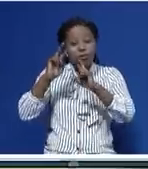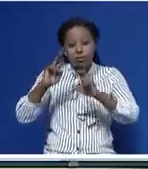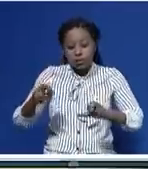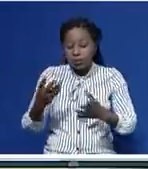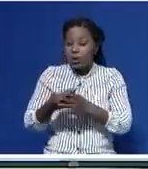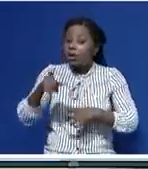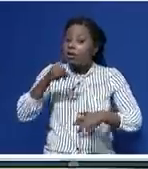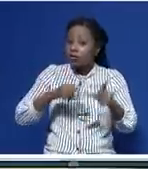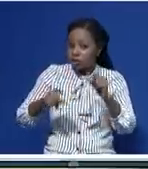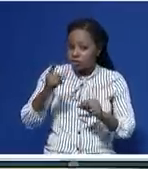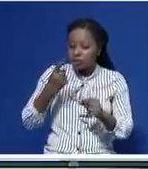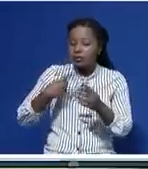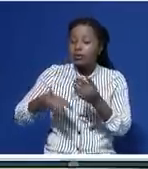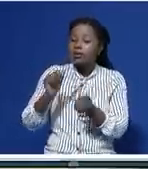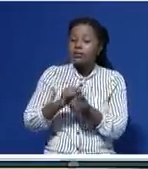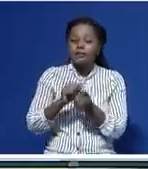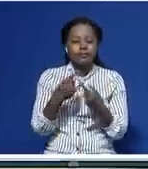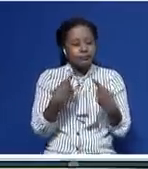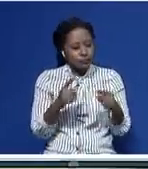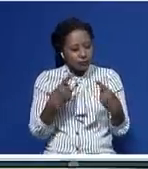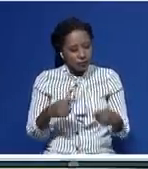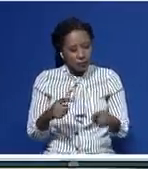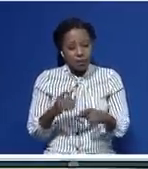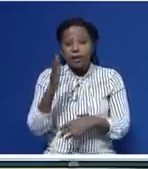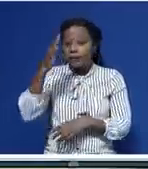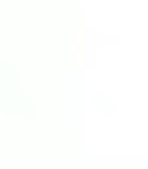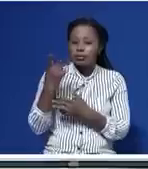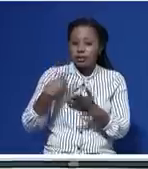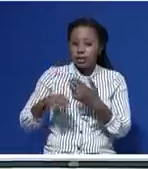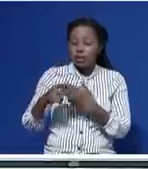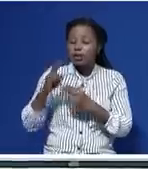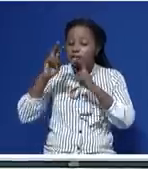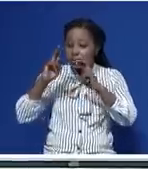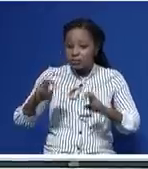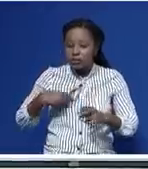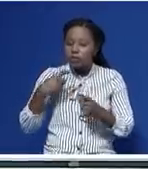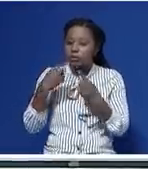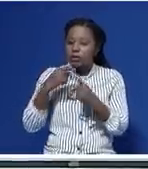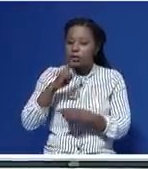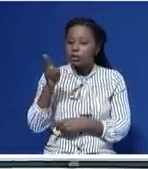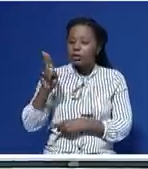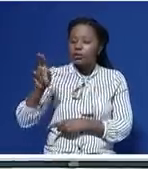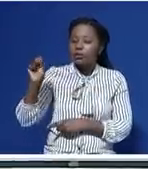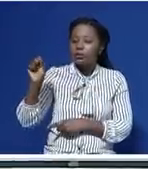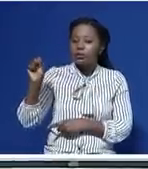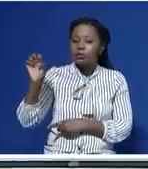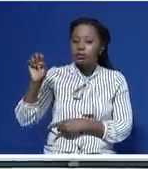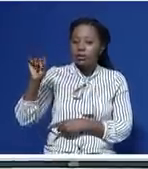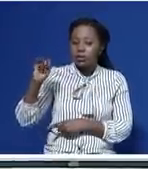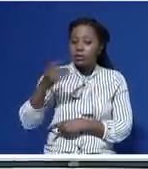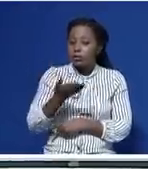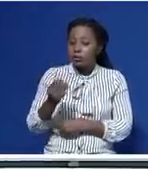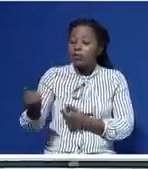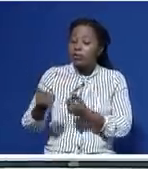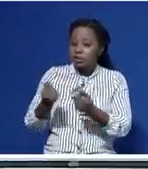na kiuchambuzi kwa bidhaa tofauti barani Afrika. Nimezungumza na Hussein Sufiani. Huyu ni mkurugenzi wa